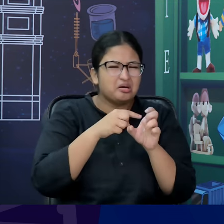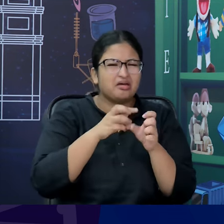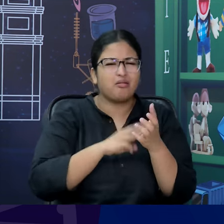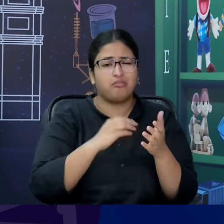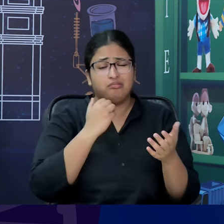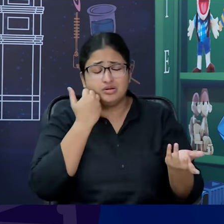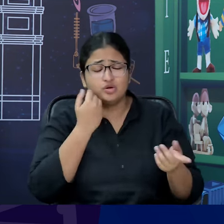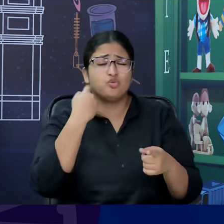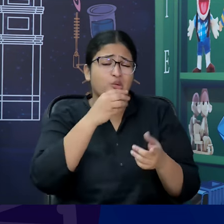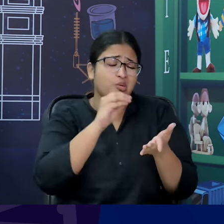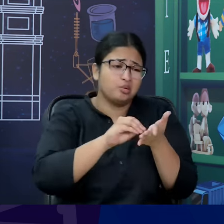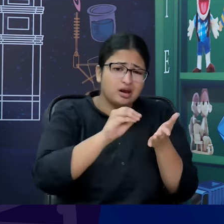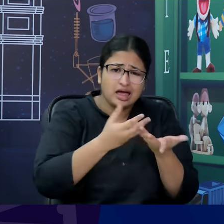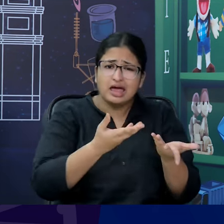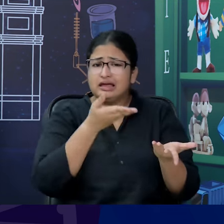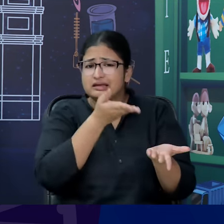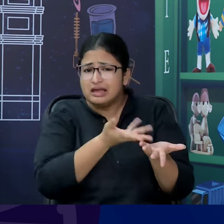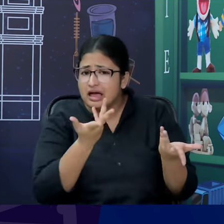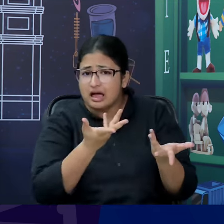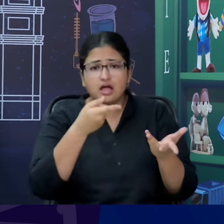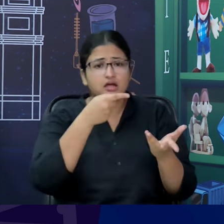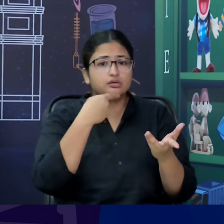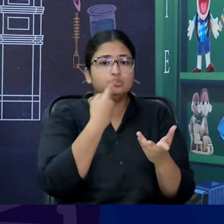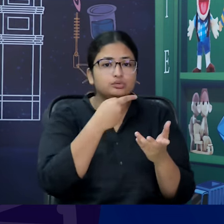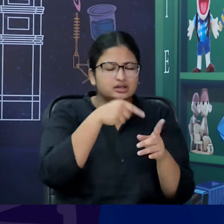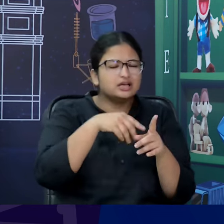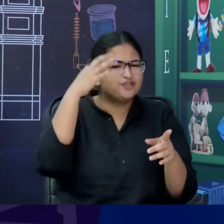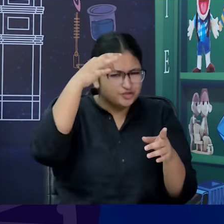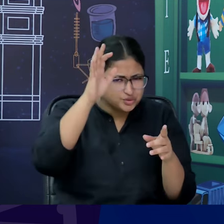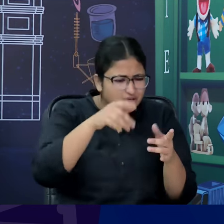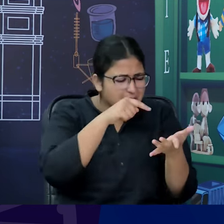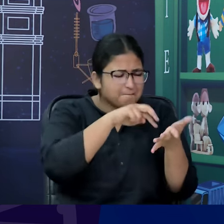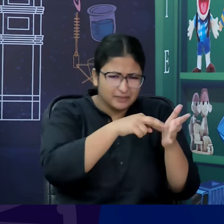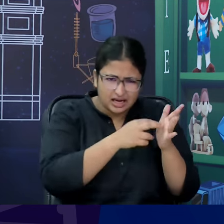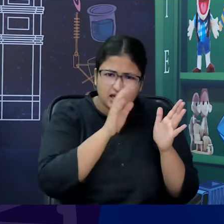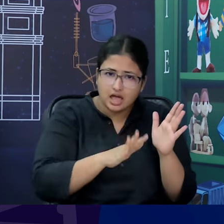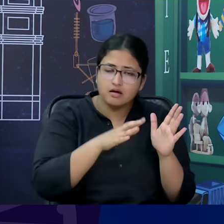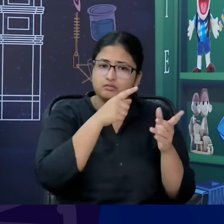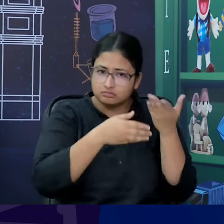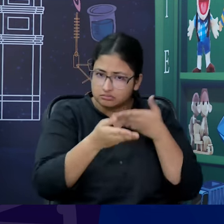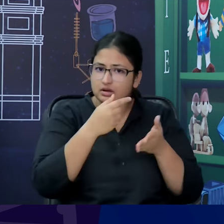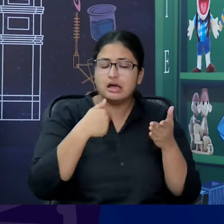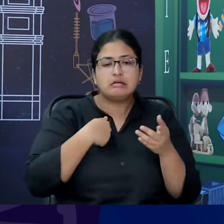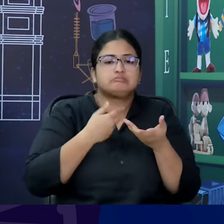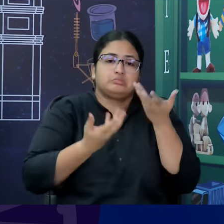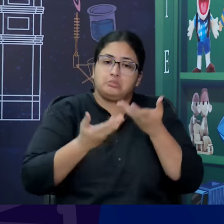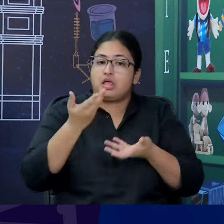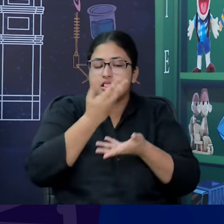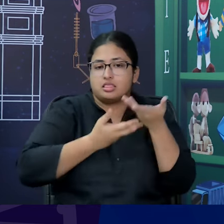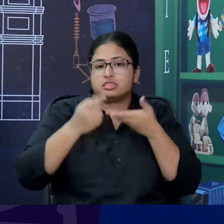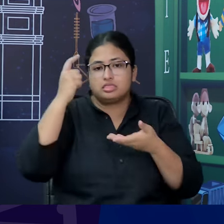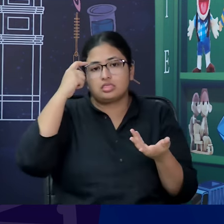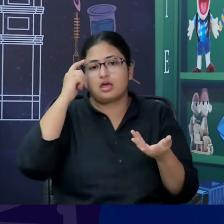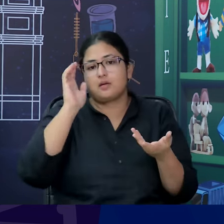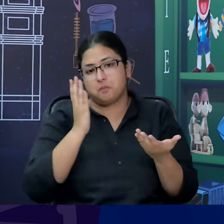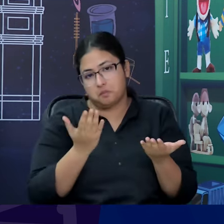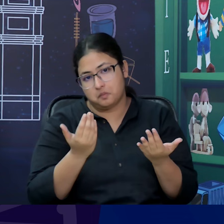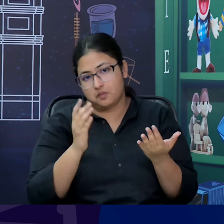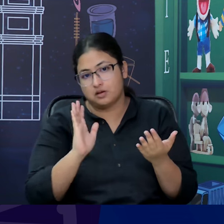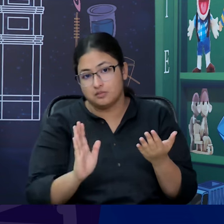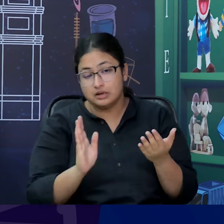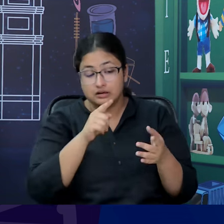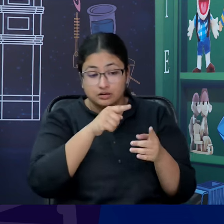कविताओं का भविष्य क्या है लेकिन कविताओं का भविष्य जो सोचने वाले लोग हैं उन्हें अपने भविष्य के बारे में ही नहीं